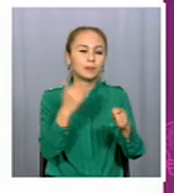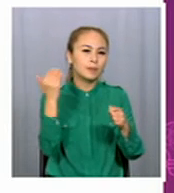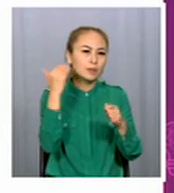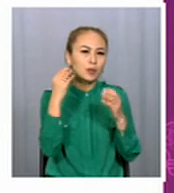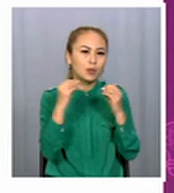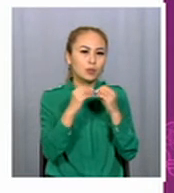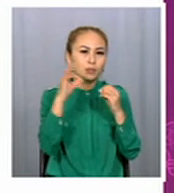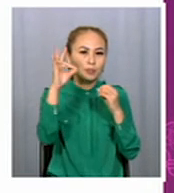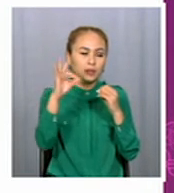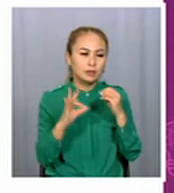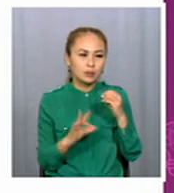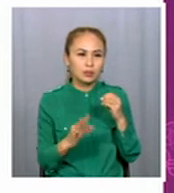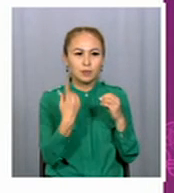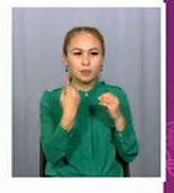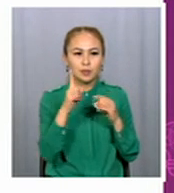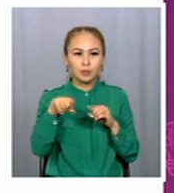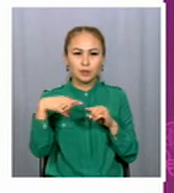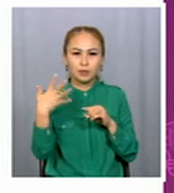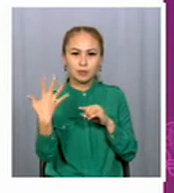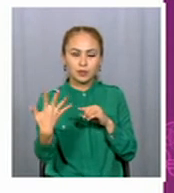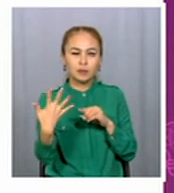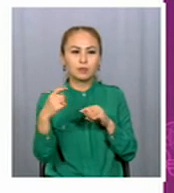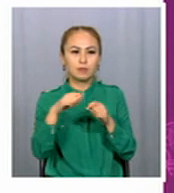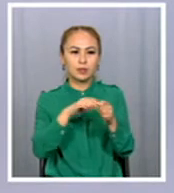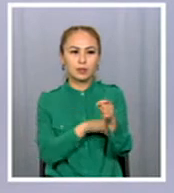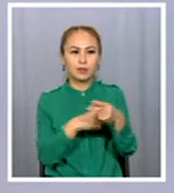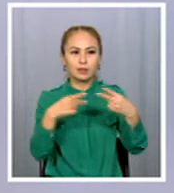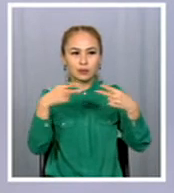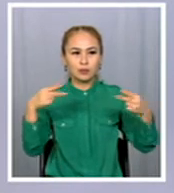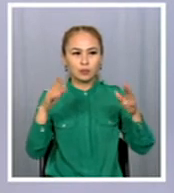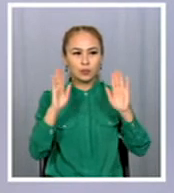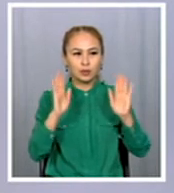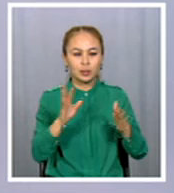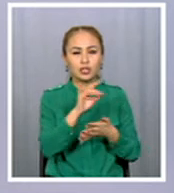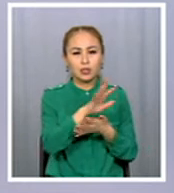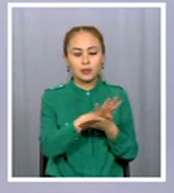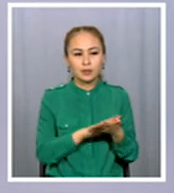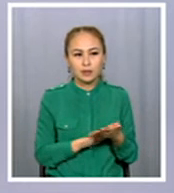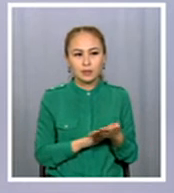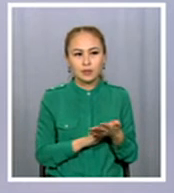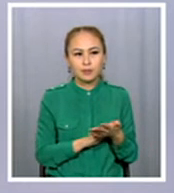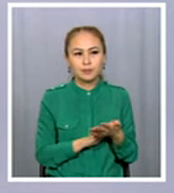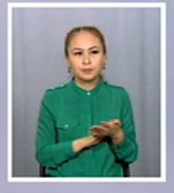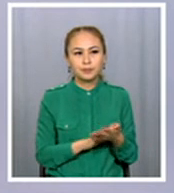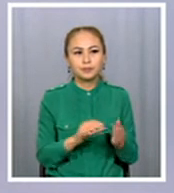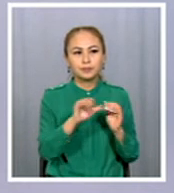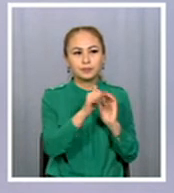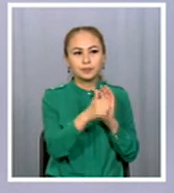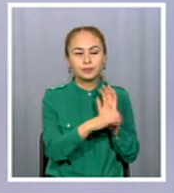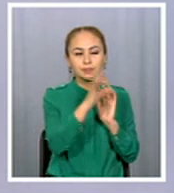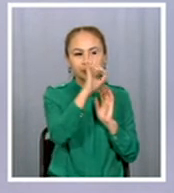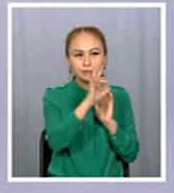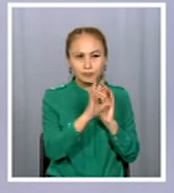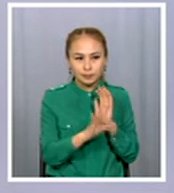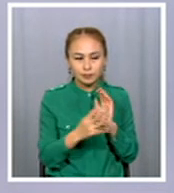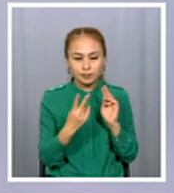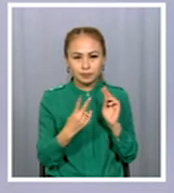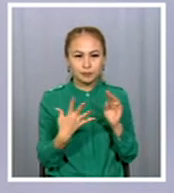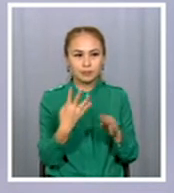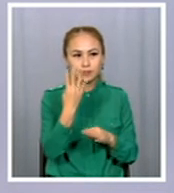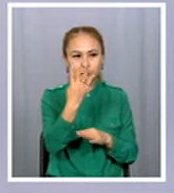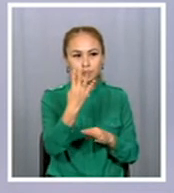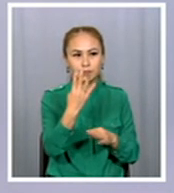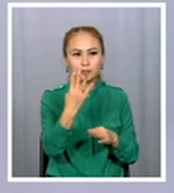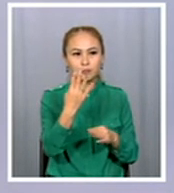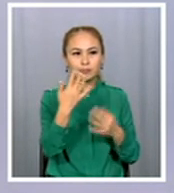10%-ы 1,5 метрге тең болады екен. Жалғастырамыз болар. 16%-ы 25-тен 4-ке